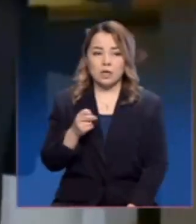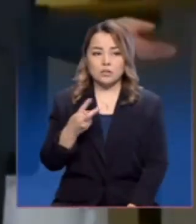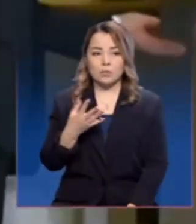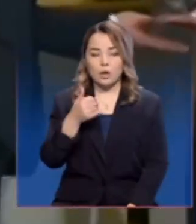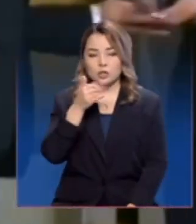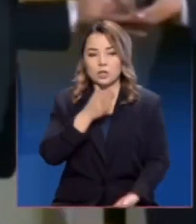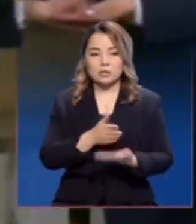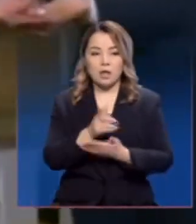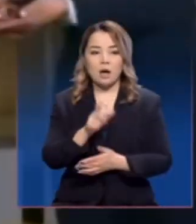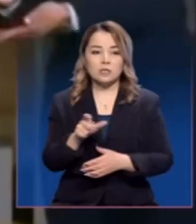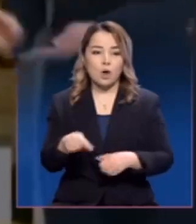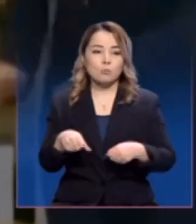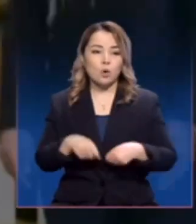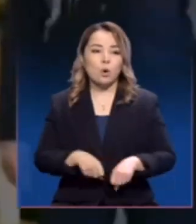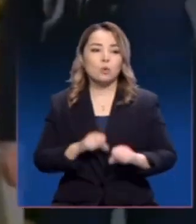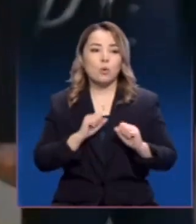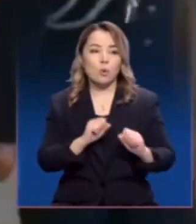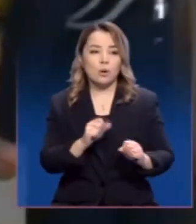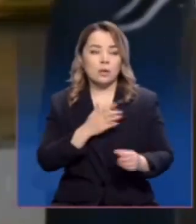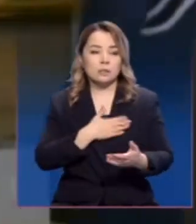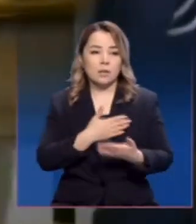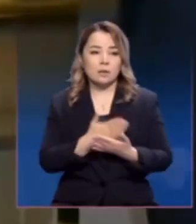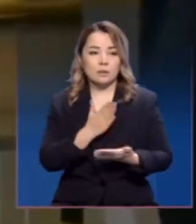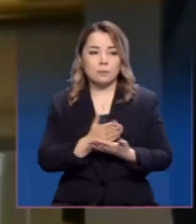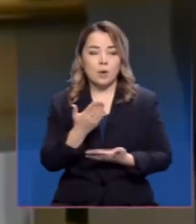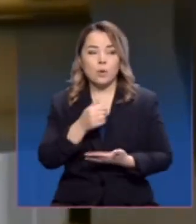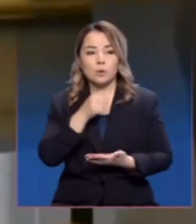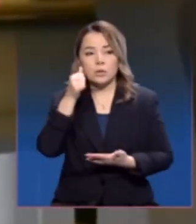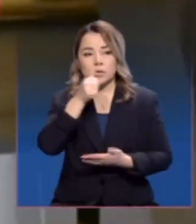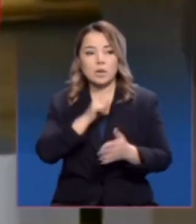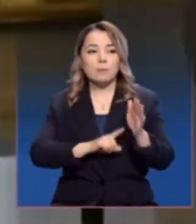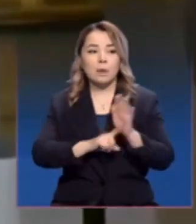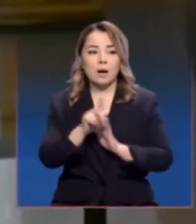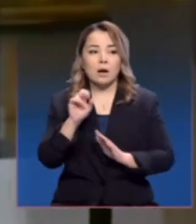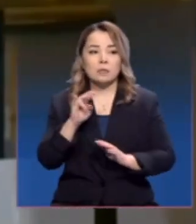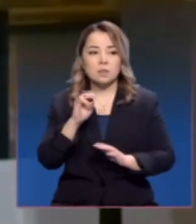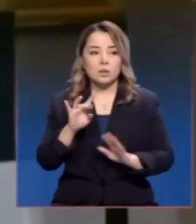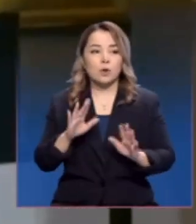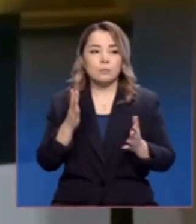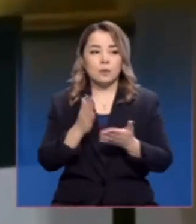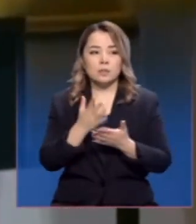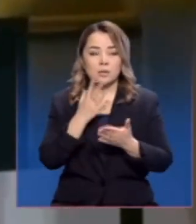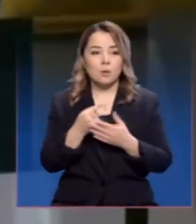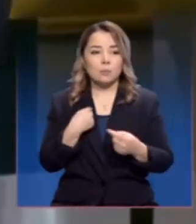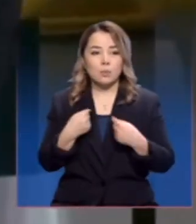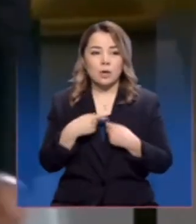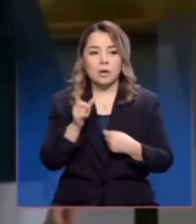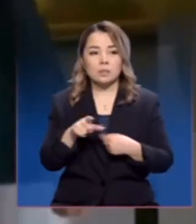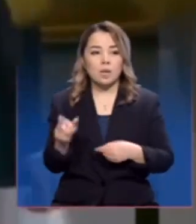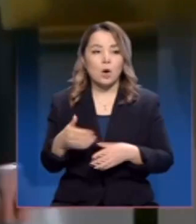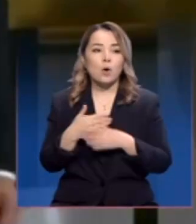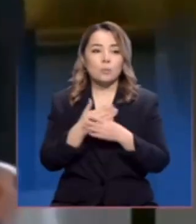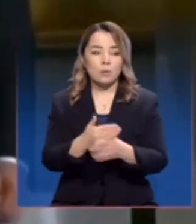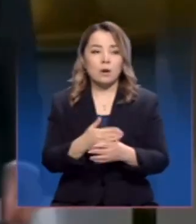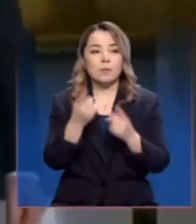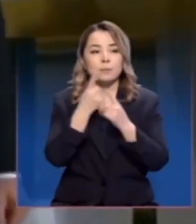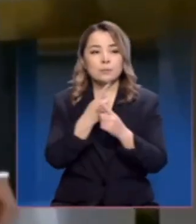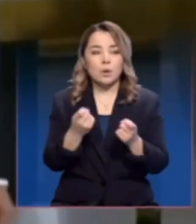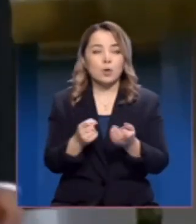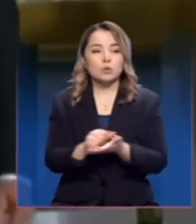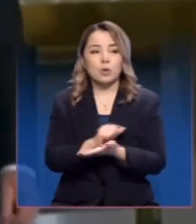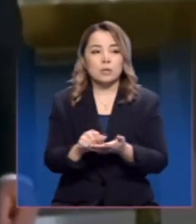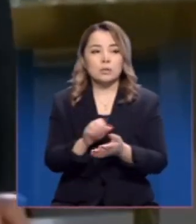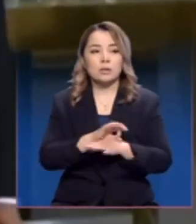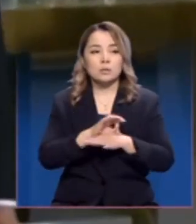жыл бойы адам құқығын қорғаумен айналысып келеді. Өткен жылдан бастап, қаңтардағы оқиғадан жапа шеккендерге көмек беріп, ақпараттық